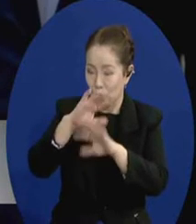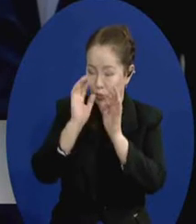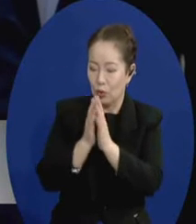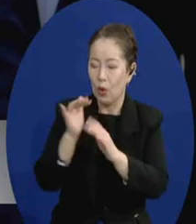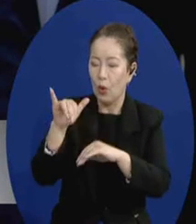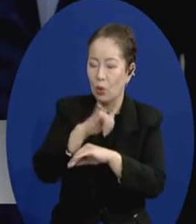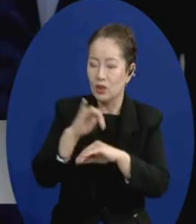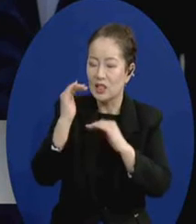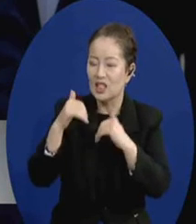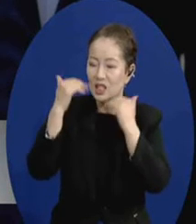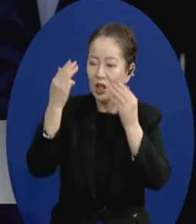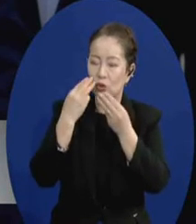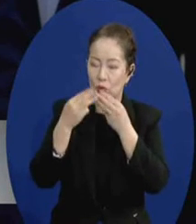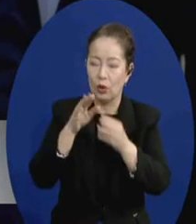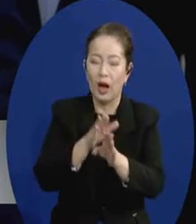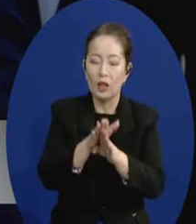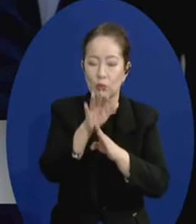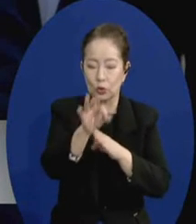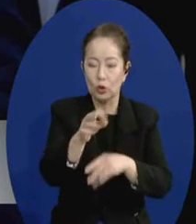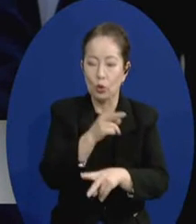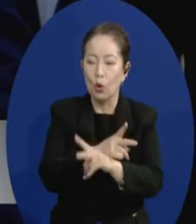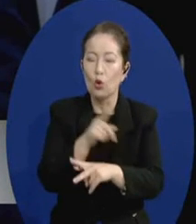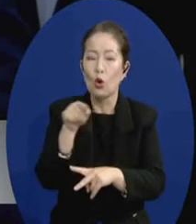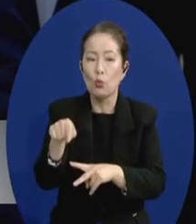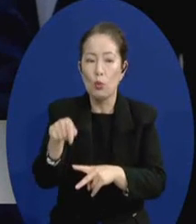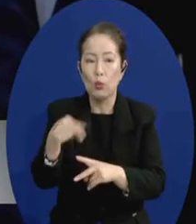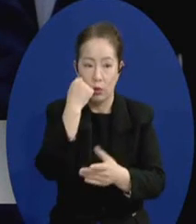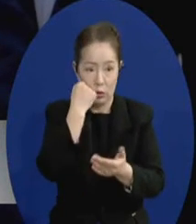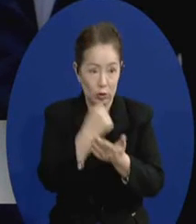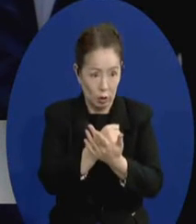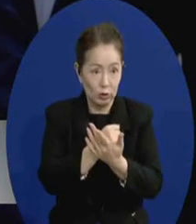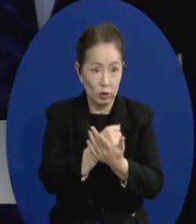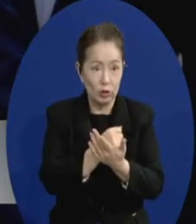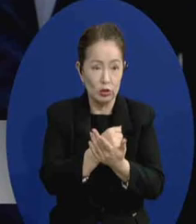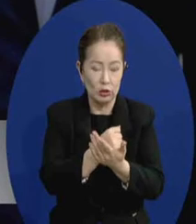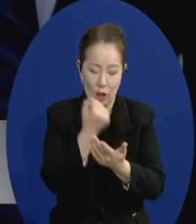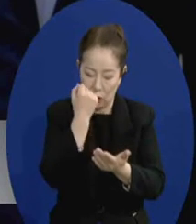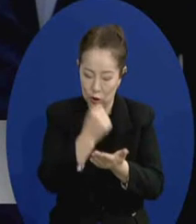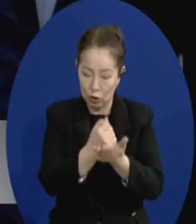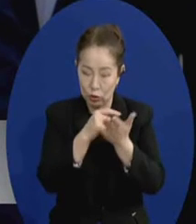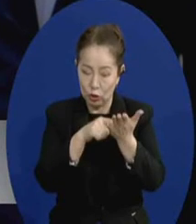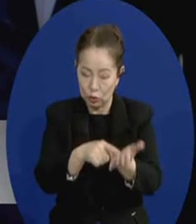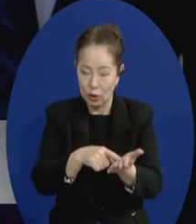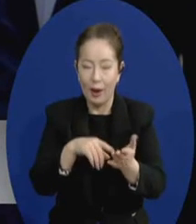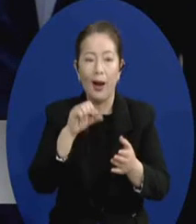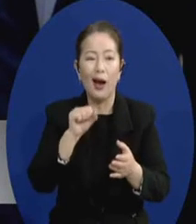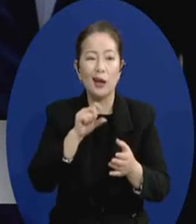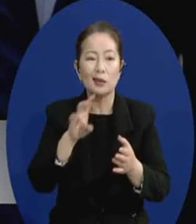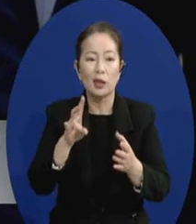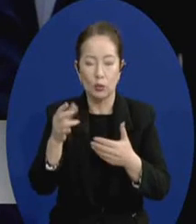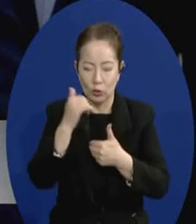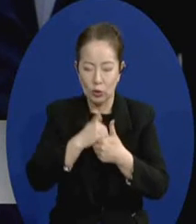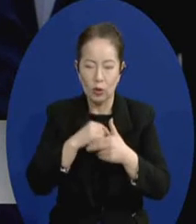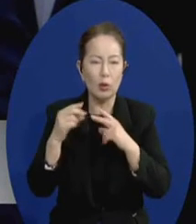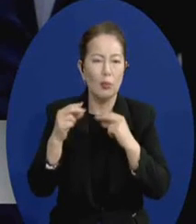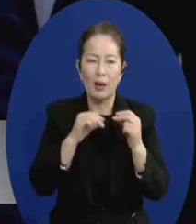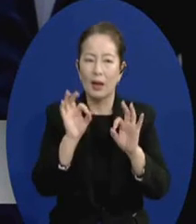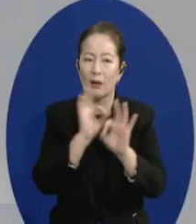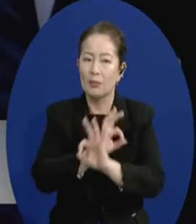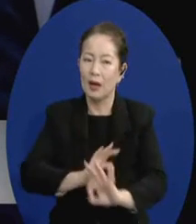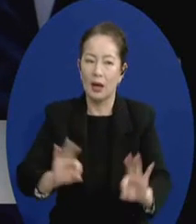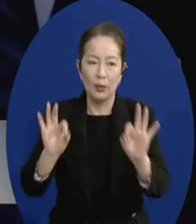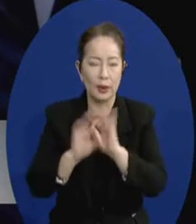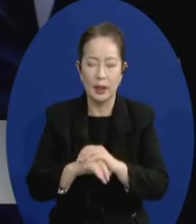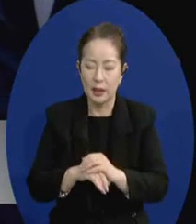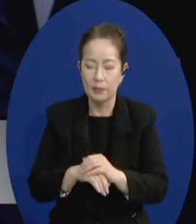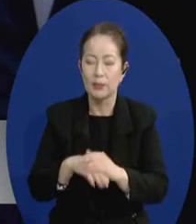дээд шүүх албан ёсны хууль ёсны юм байна гэдгийг тогтоосон. Ийм учраас ардчилсан намын дотоод маргаан гэдэг зүйл